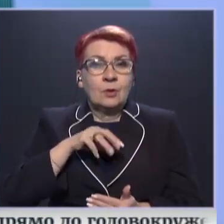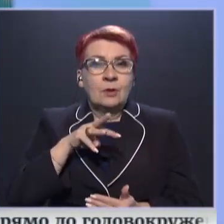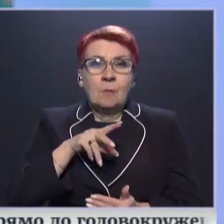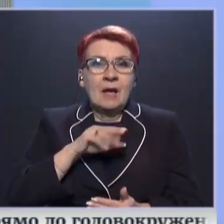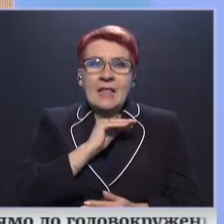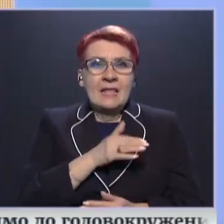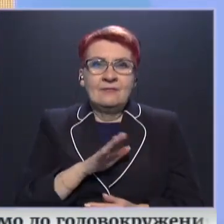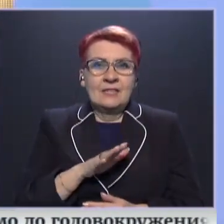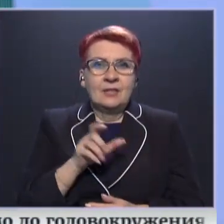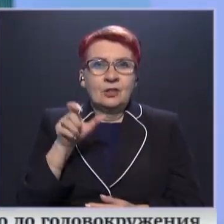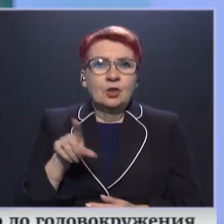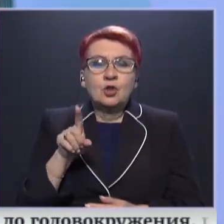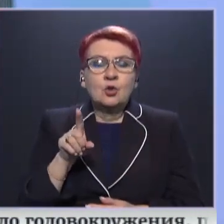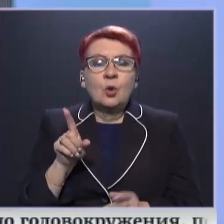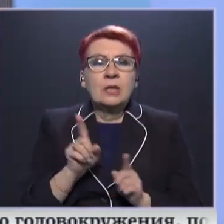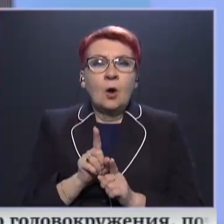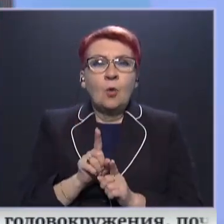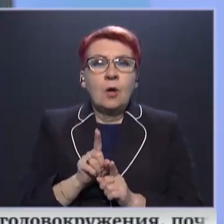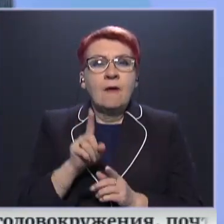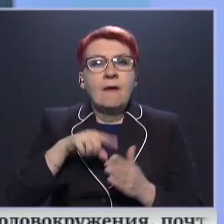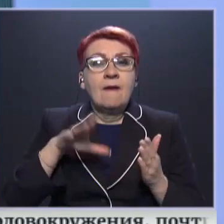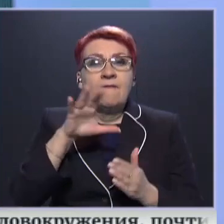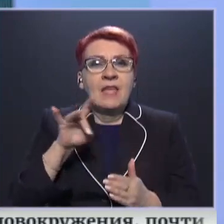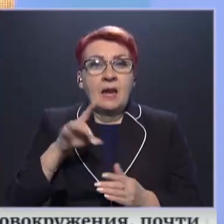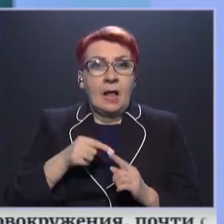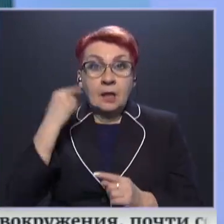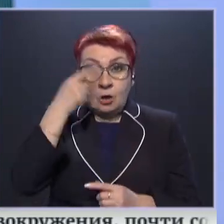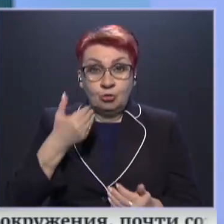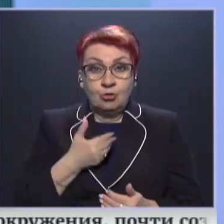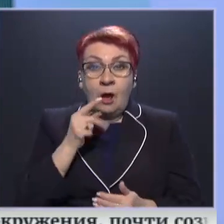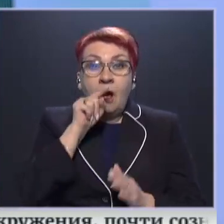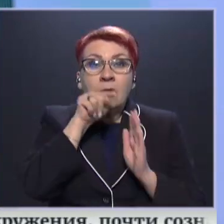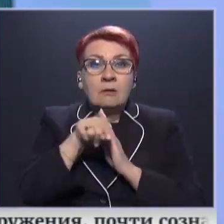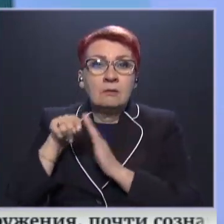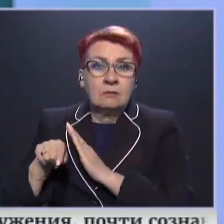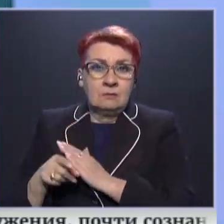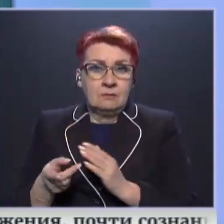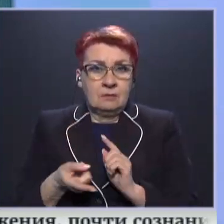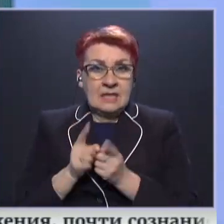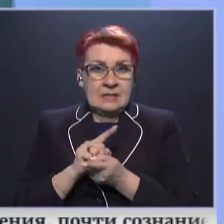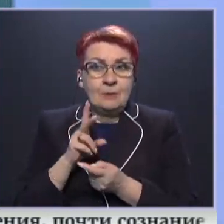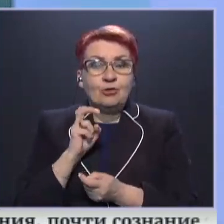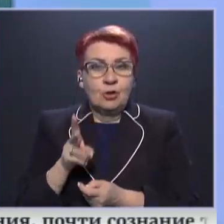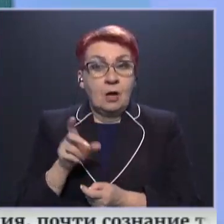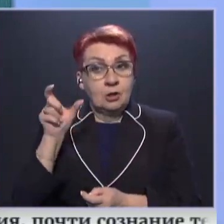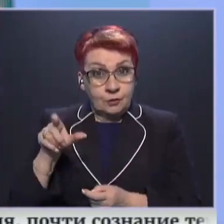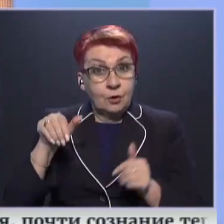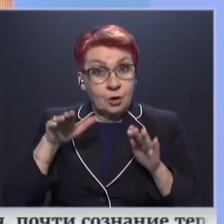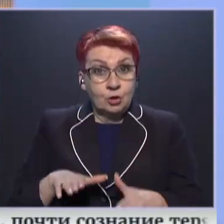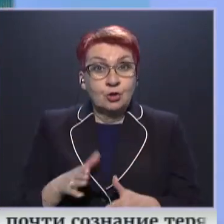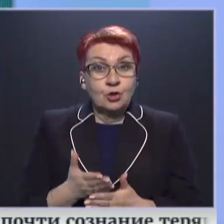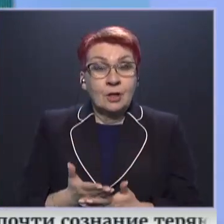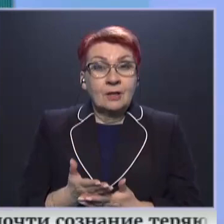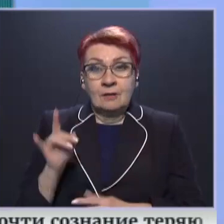человека, вот, понимаете, что такое вера? Это личная жизнь. Ну, как ты личную жизнь его изменишь? Ну, пойдишь. Да, человек, если решил, не